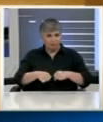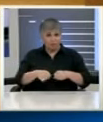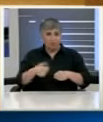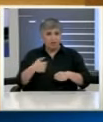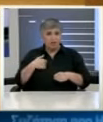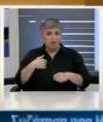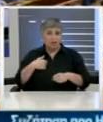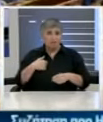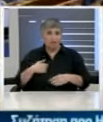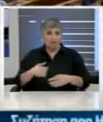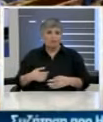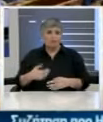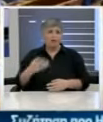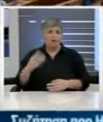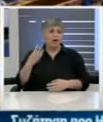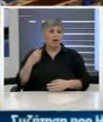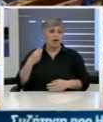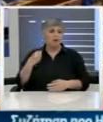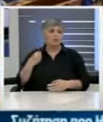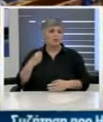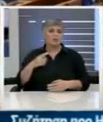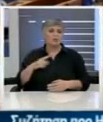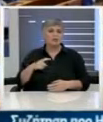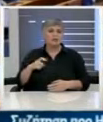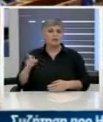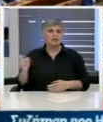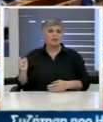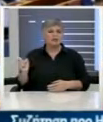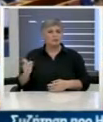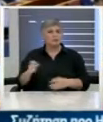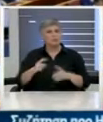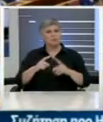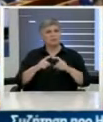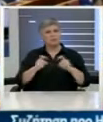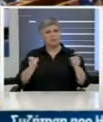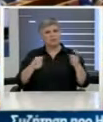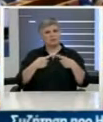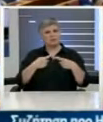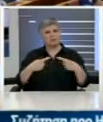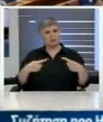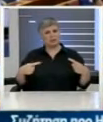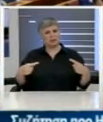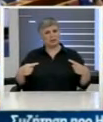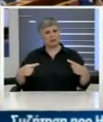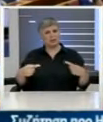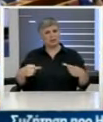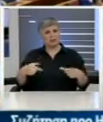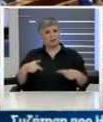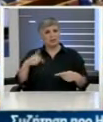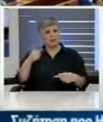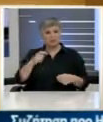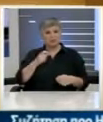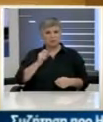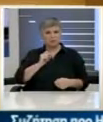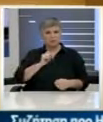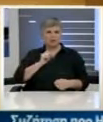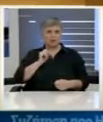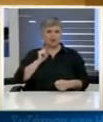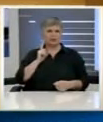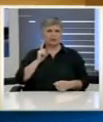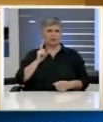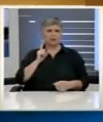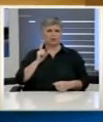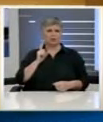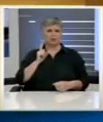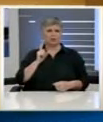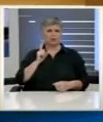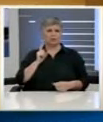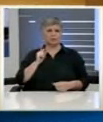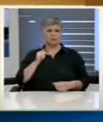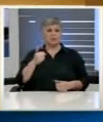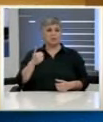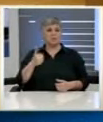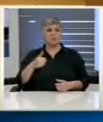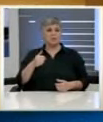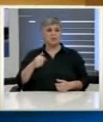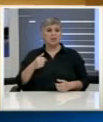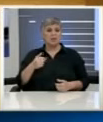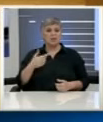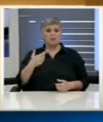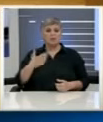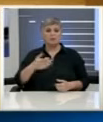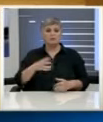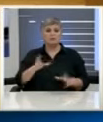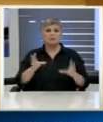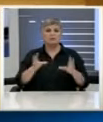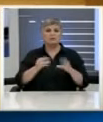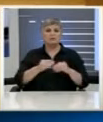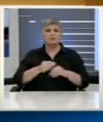άκουσα άκουσα πράγματα τα οποία κύ κύριε καμένα άκουσα πράγματα τα οποία μου προκάλεσαν εντύπωση είδα είδα για την υπόθεση